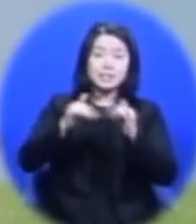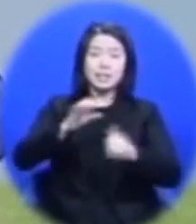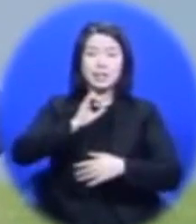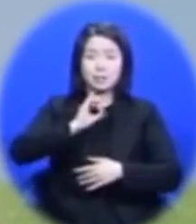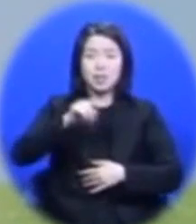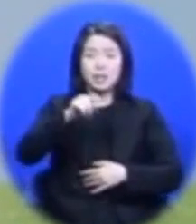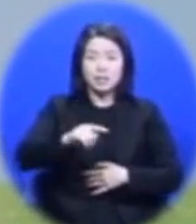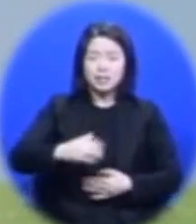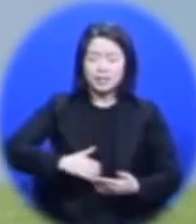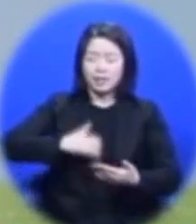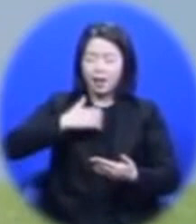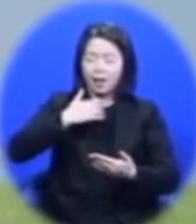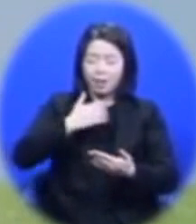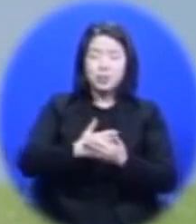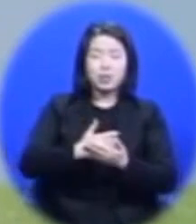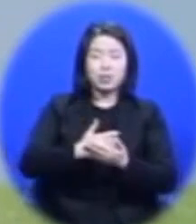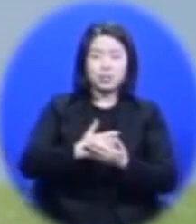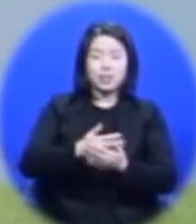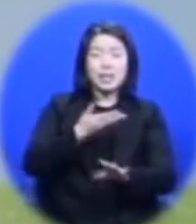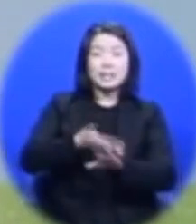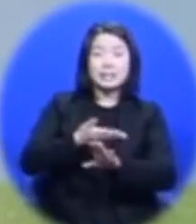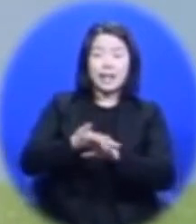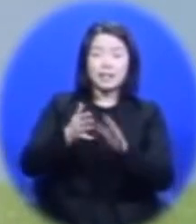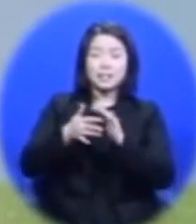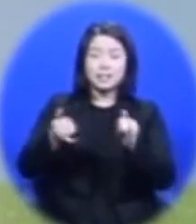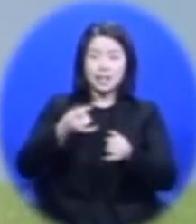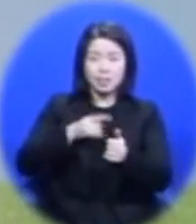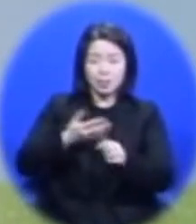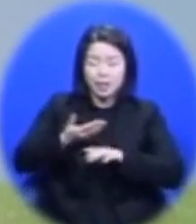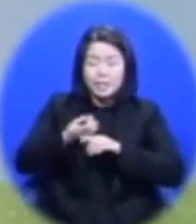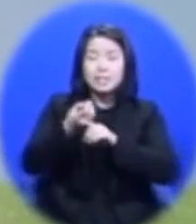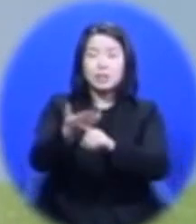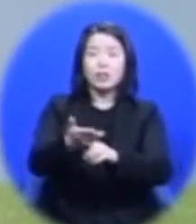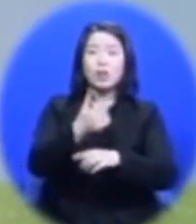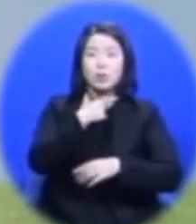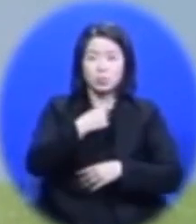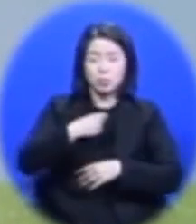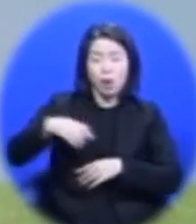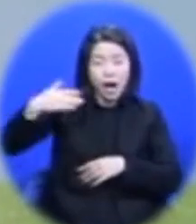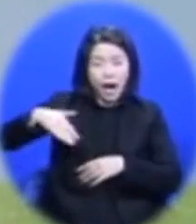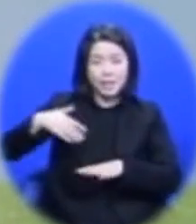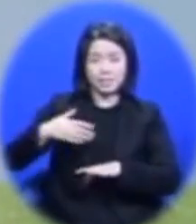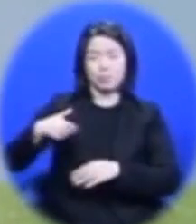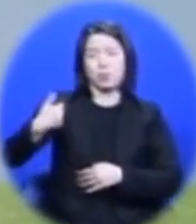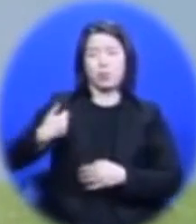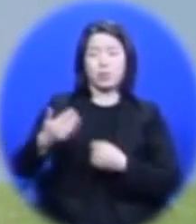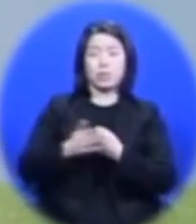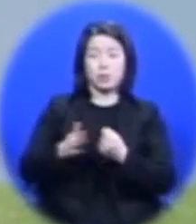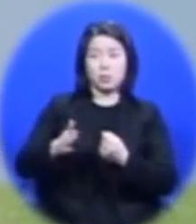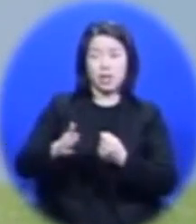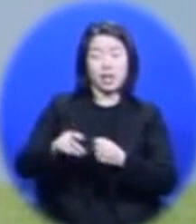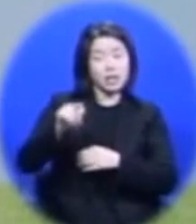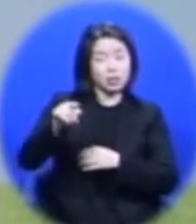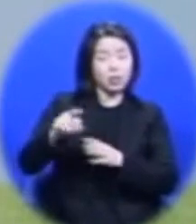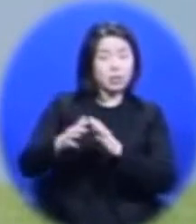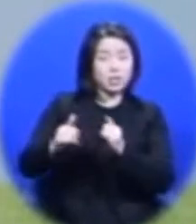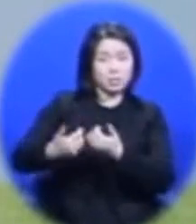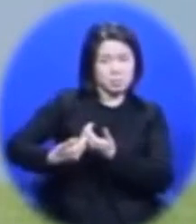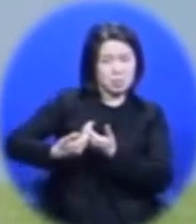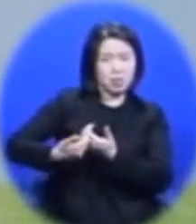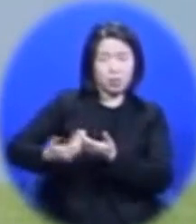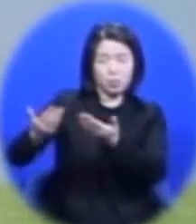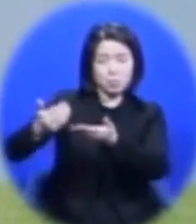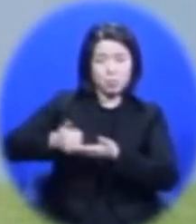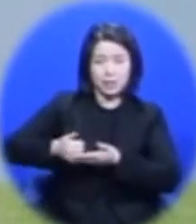그 감격을 다른 사람들에게 전해주고 싶은 겁니다. 아직 모르니까, 복음을 배척하고 아직 받아들이지